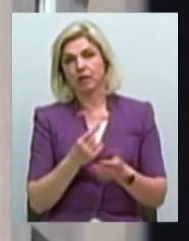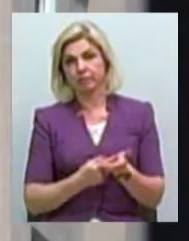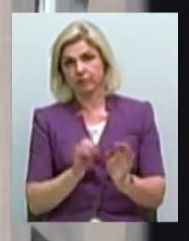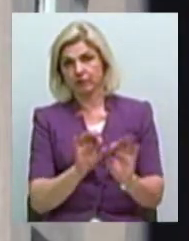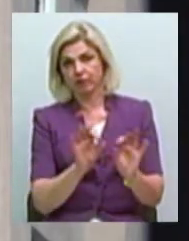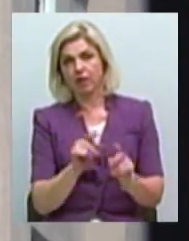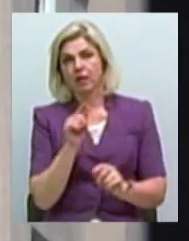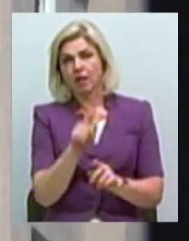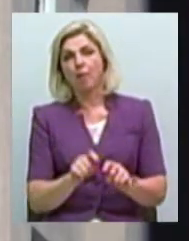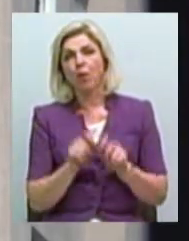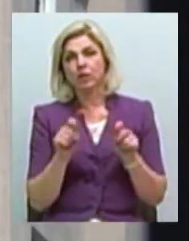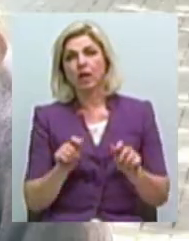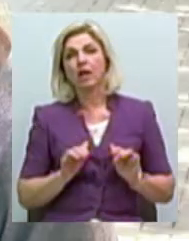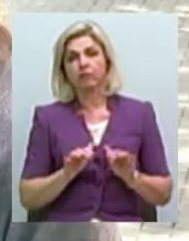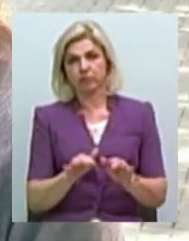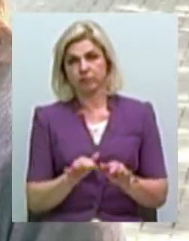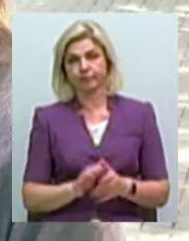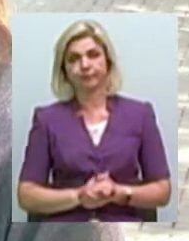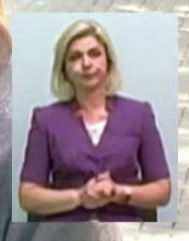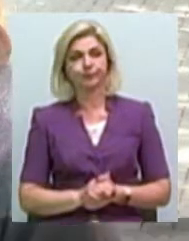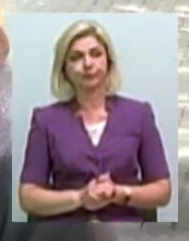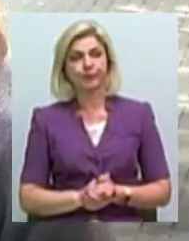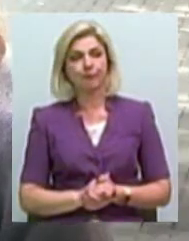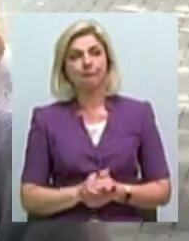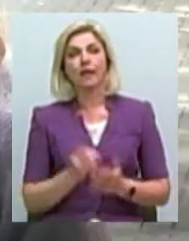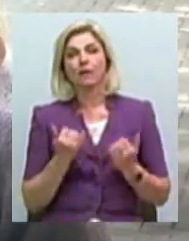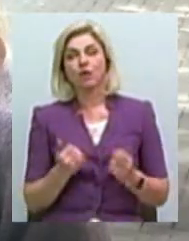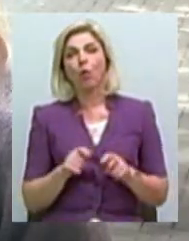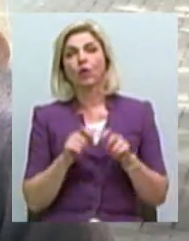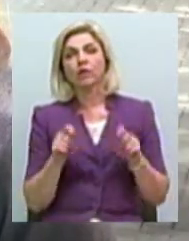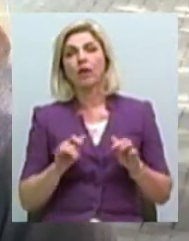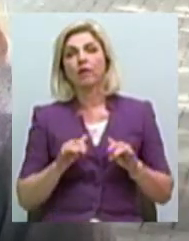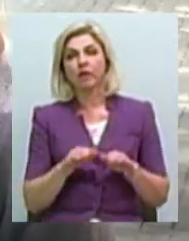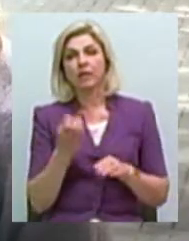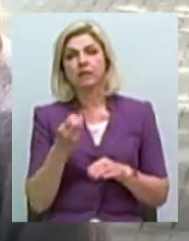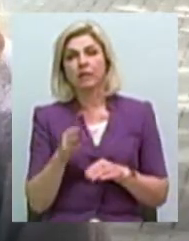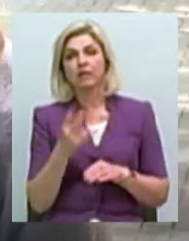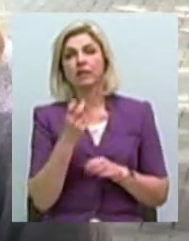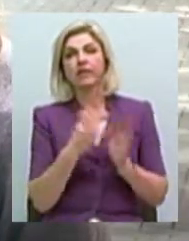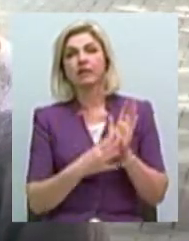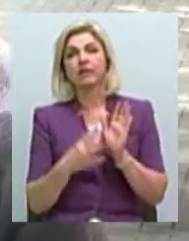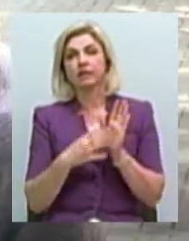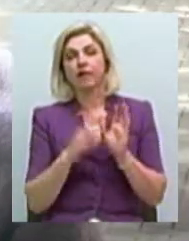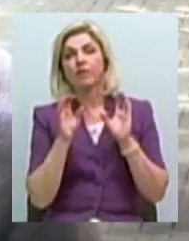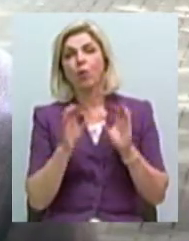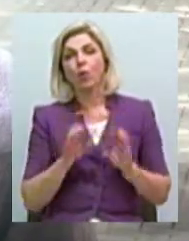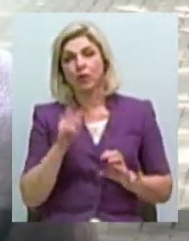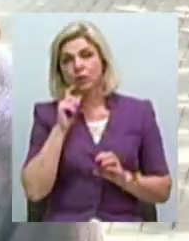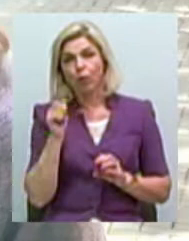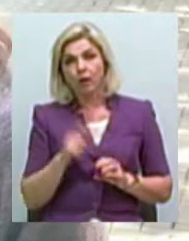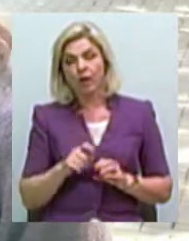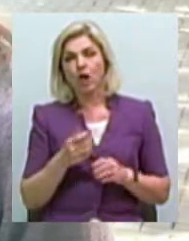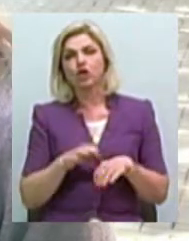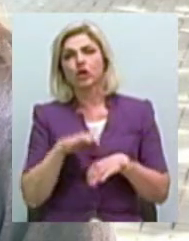відкрили кримінальне провадження. Наразі порушено кримінальне провадження за частиною 1 статті 299 Кримінального кодексу України.